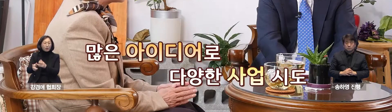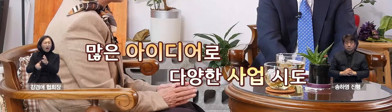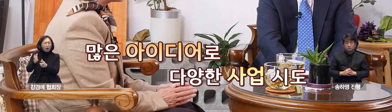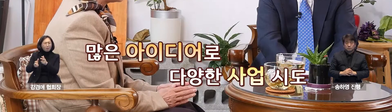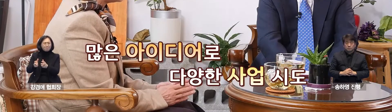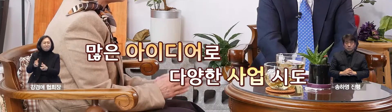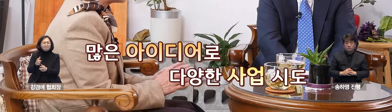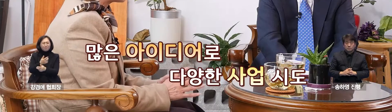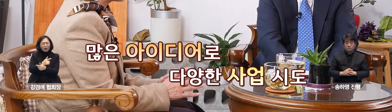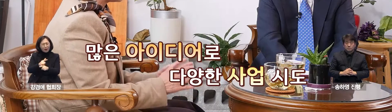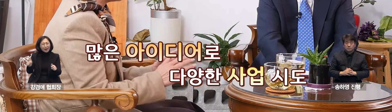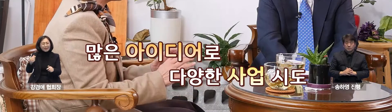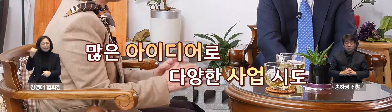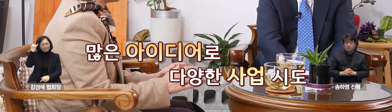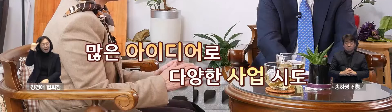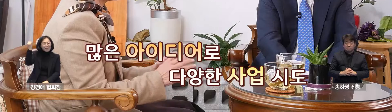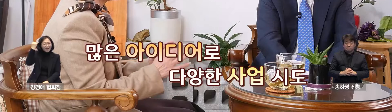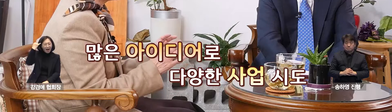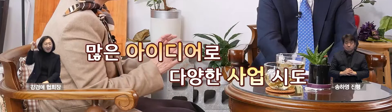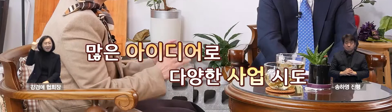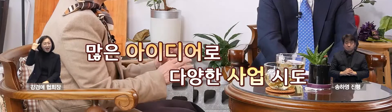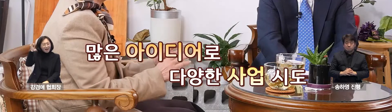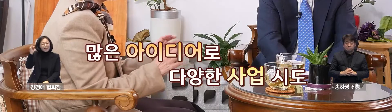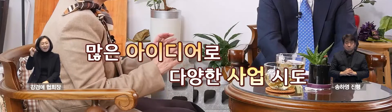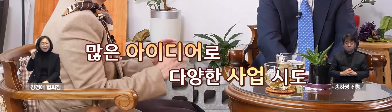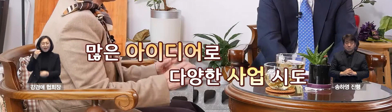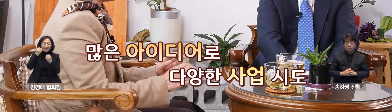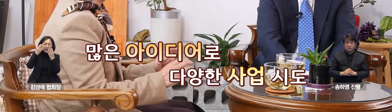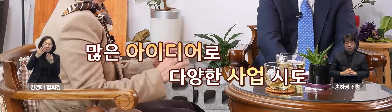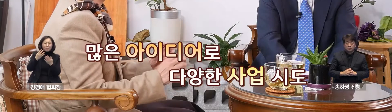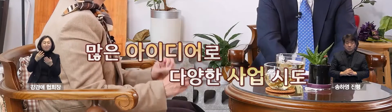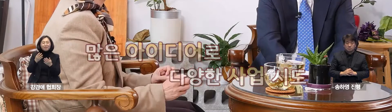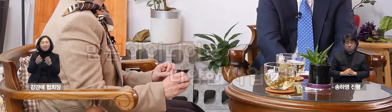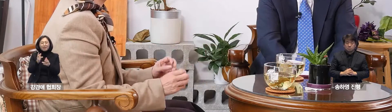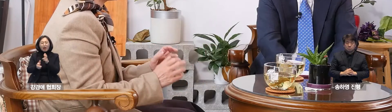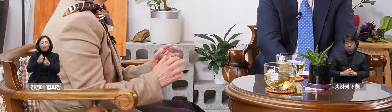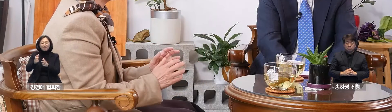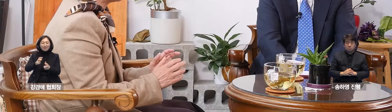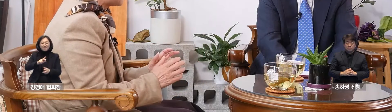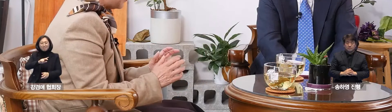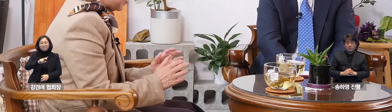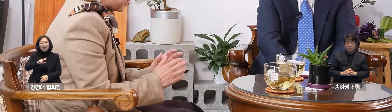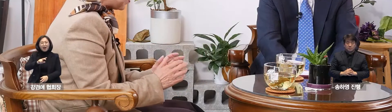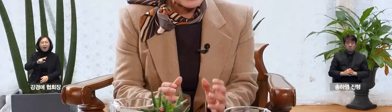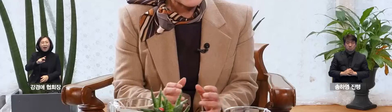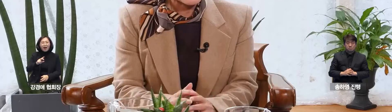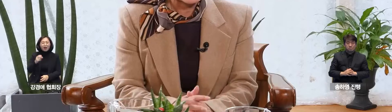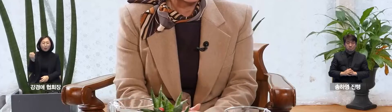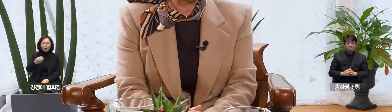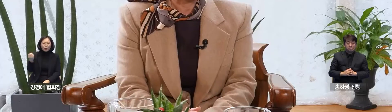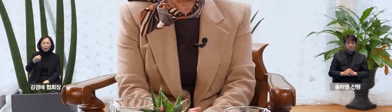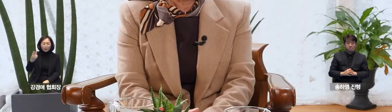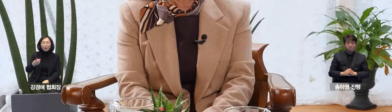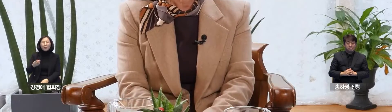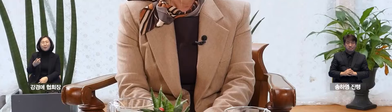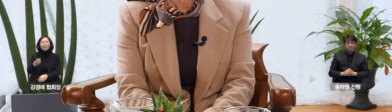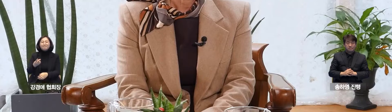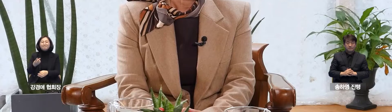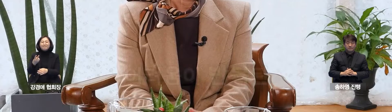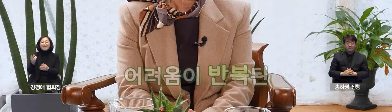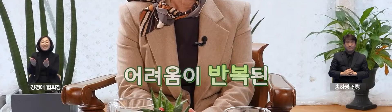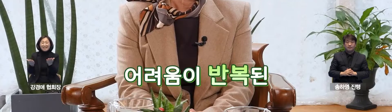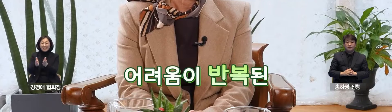아이디어가 많다 보니까 계속 사업에 대한 다른 사업을 막 벌리셨어요. 이거 하나만 한 것이 아니라 예, 예.